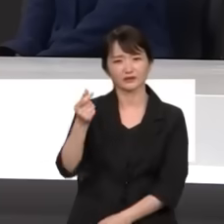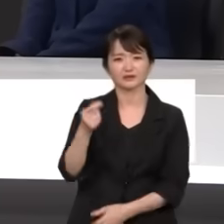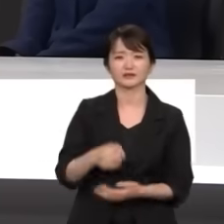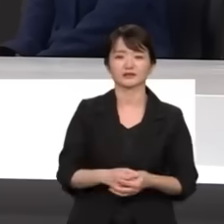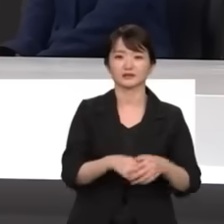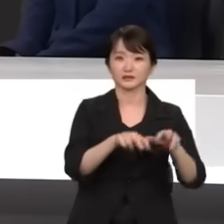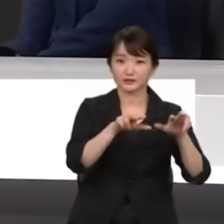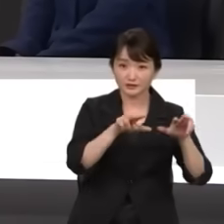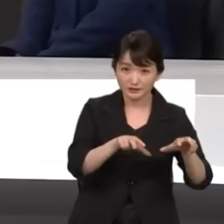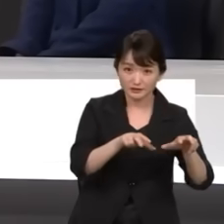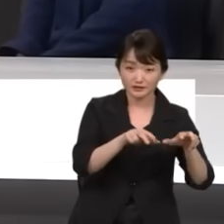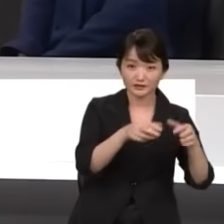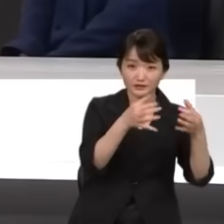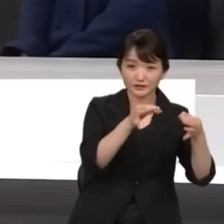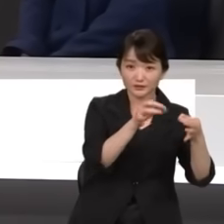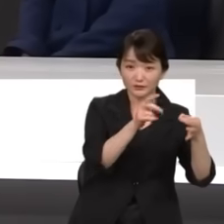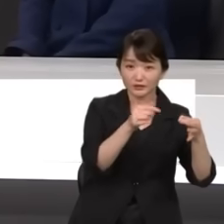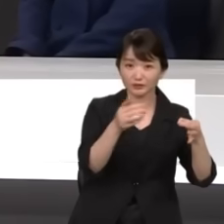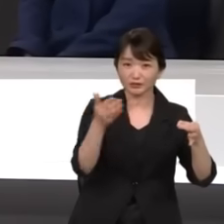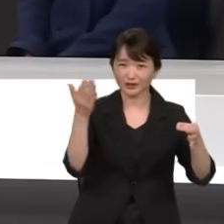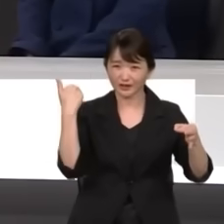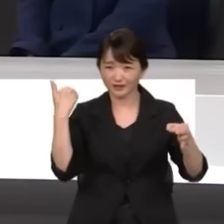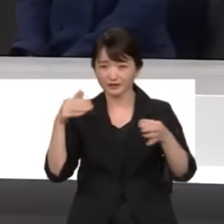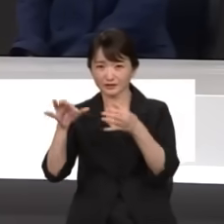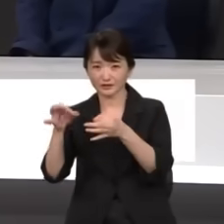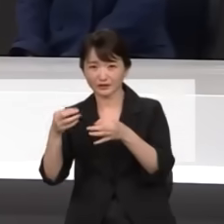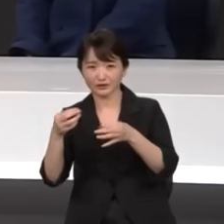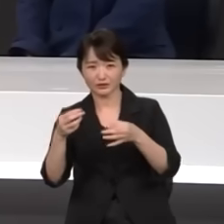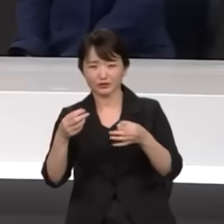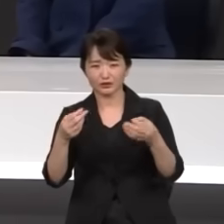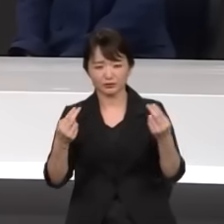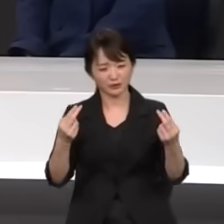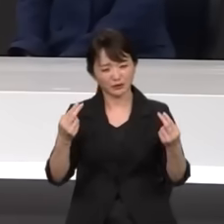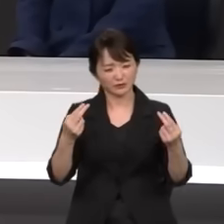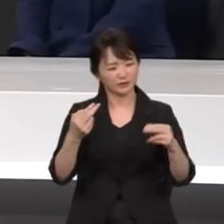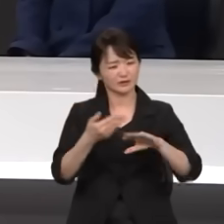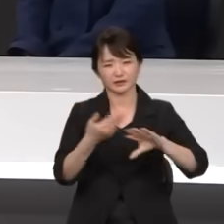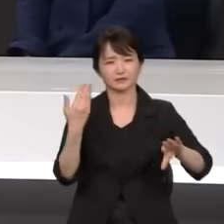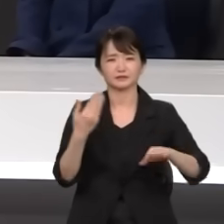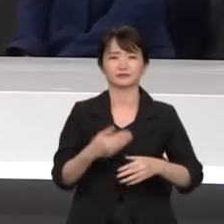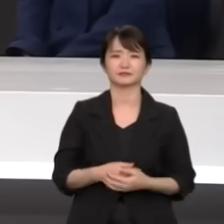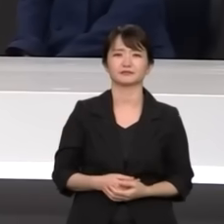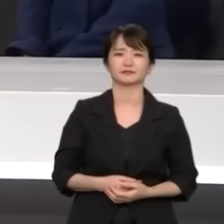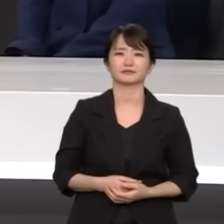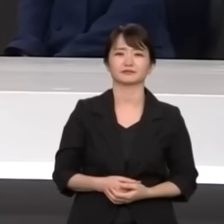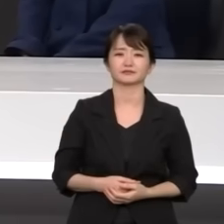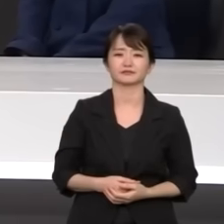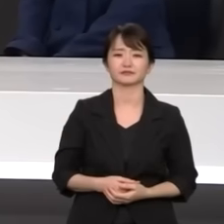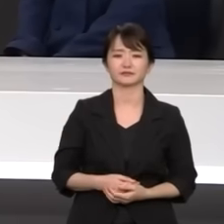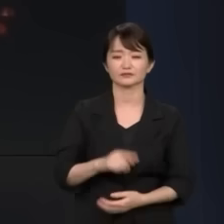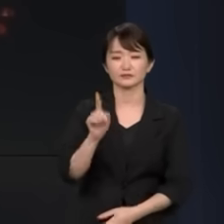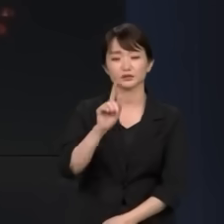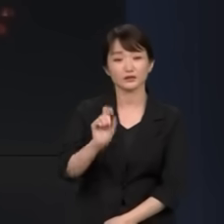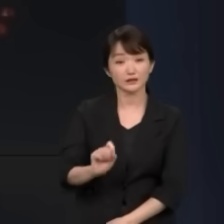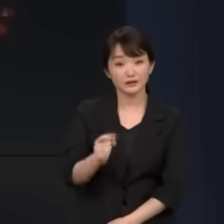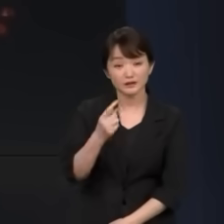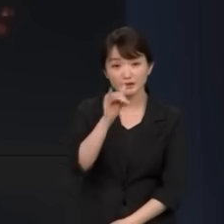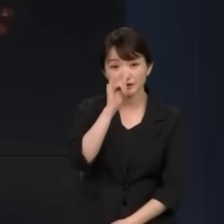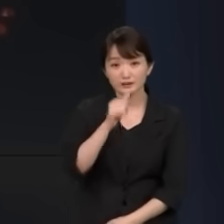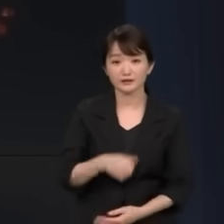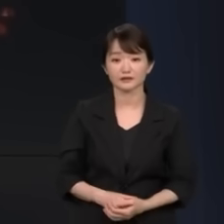김예지는 좀 다른 김예지 있네요 그때는 많이 달랐 네 근데 어떻게 좀 계기가 있었을까요